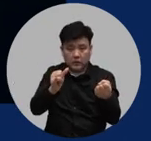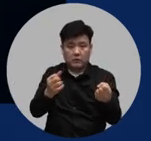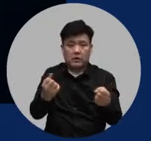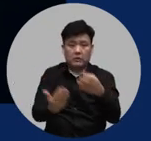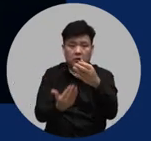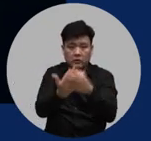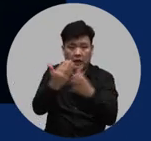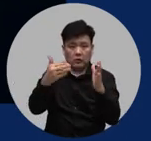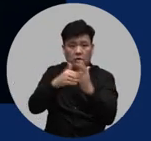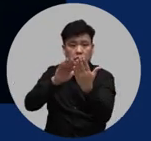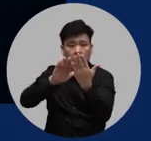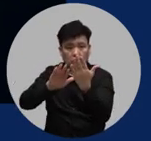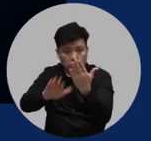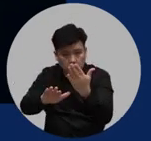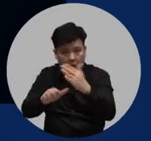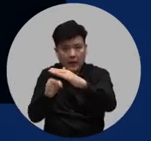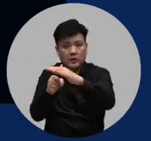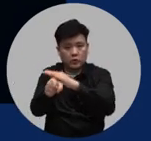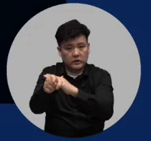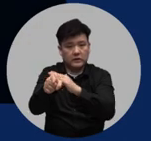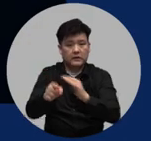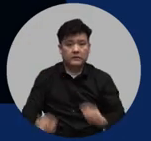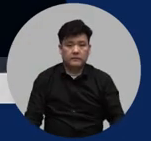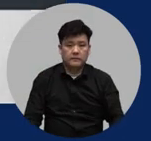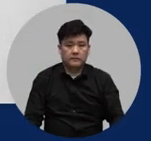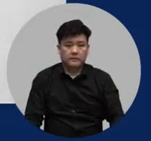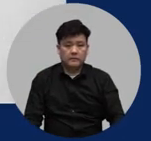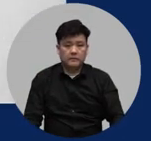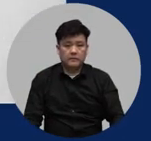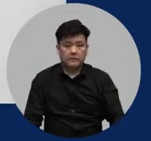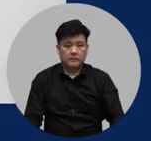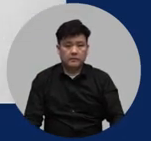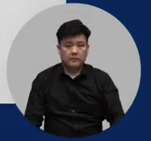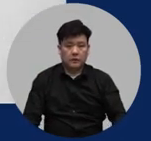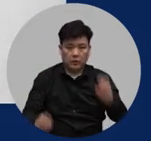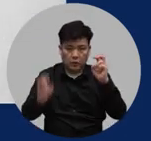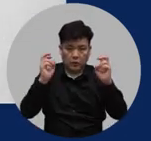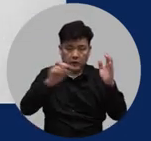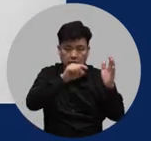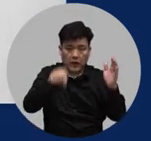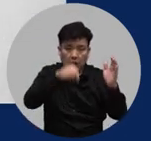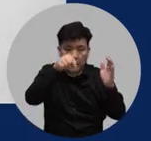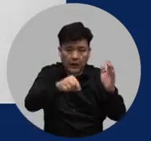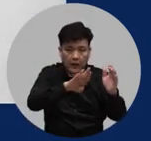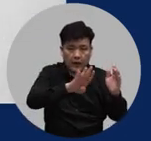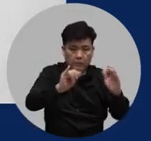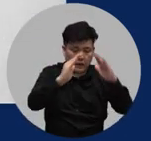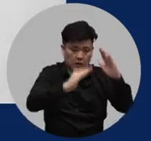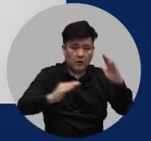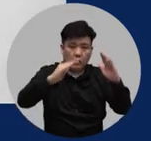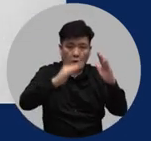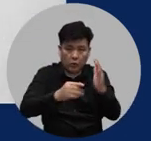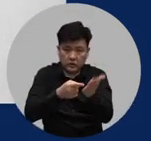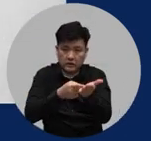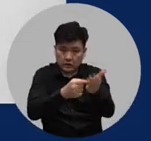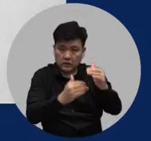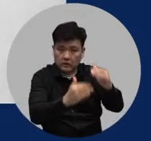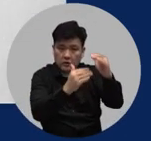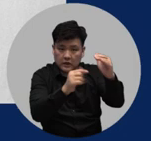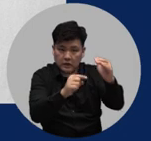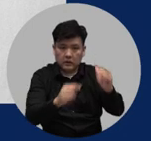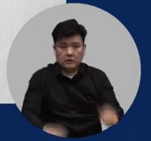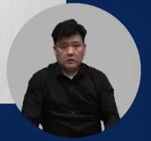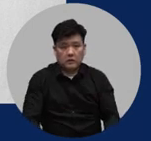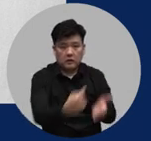사건 종료 이후 후속 조치가 있습니다. 사내 비공식 절차의 경우 고충을 접수하면